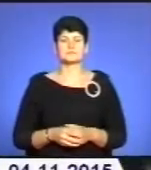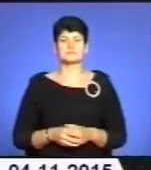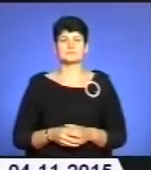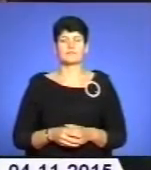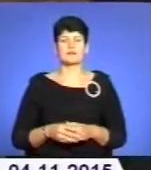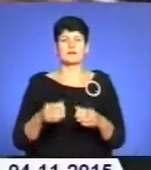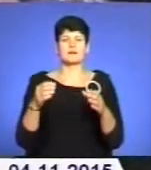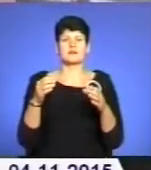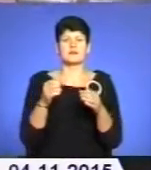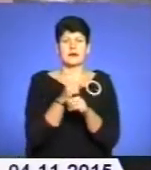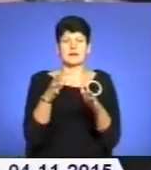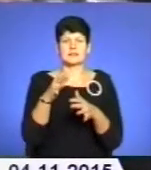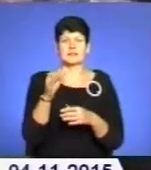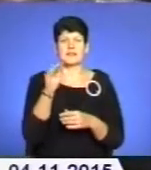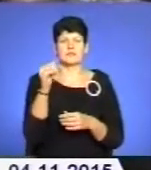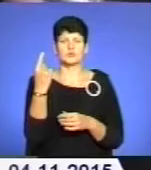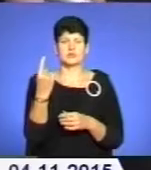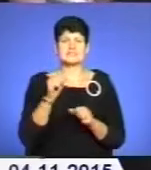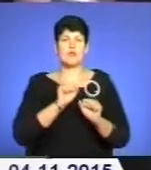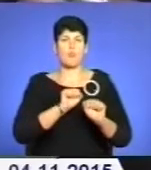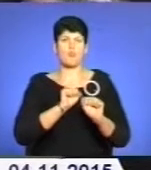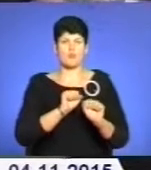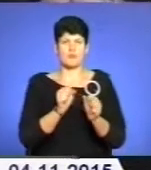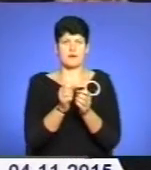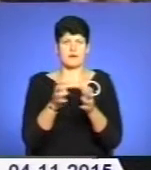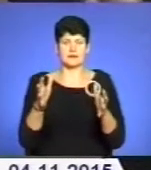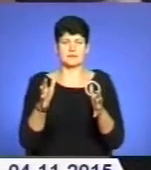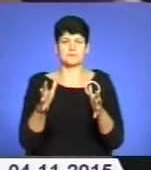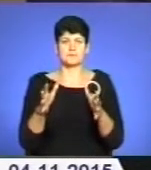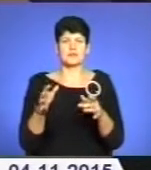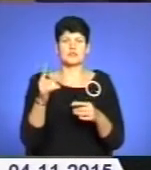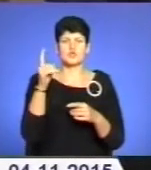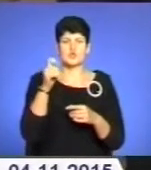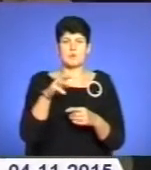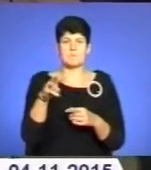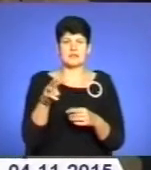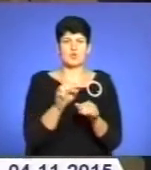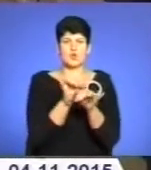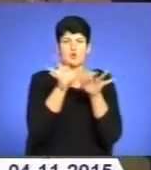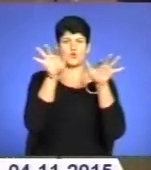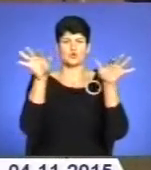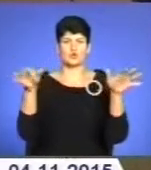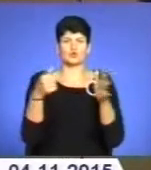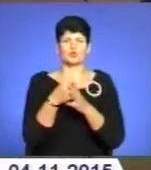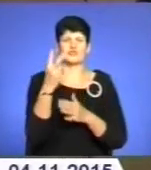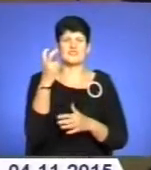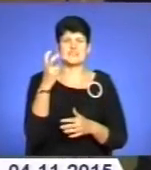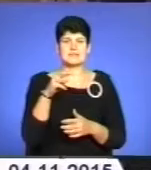Граната F1 відноситься до оборонних гранат, радіус ураження 100 метрів, розльот уламків до 200